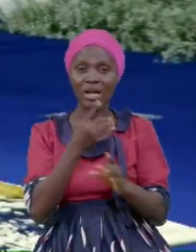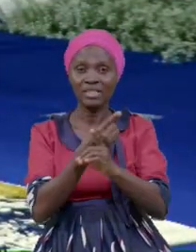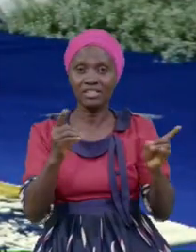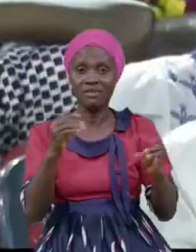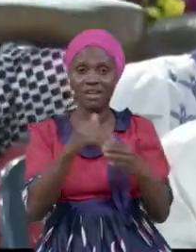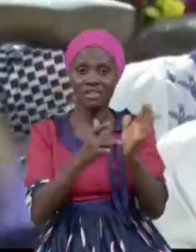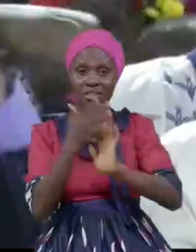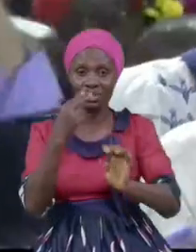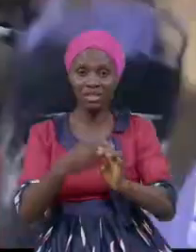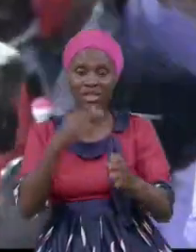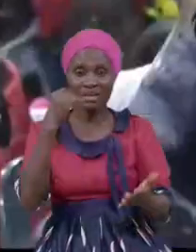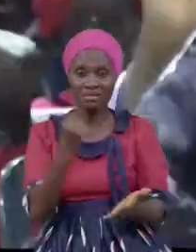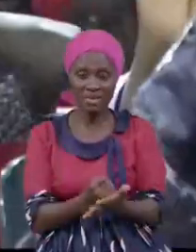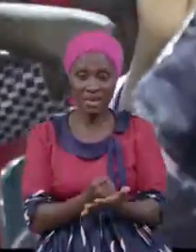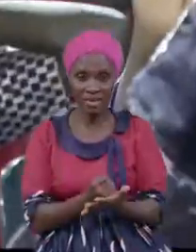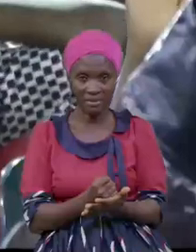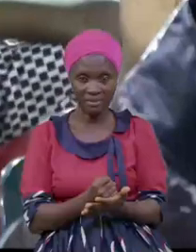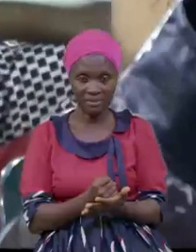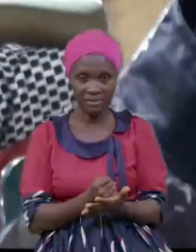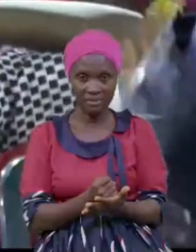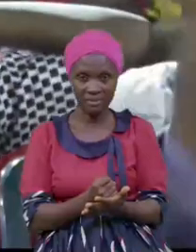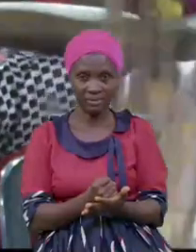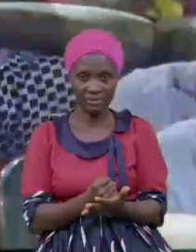de Jésus.